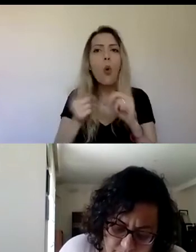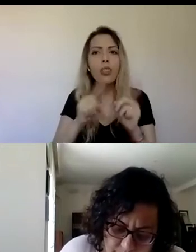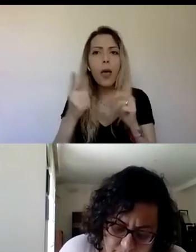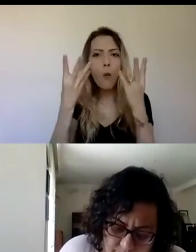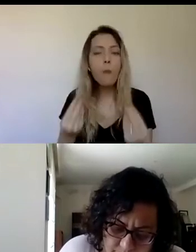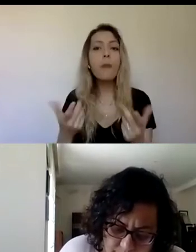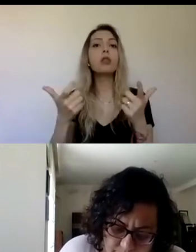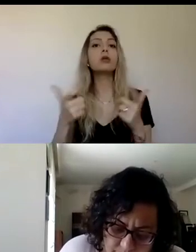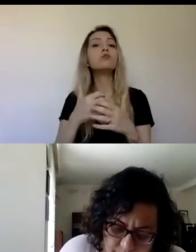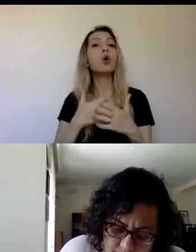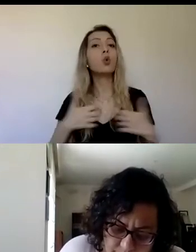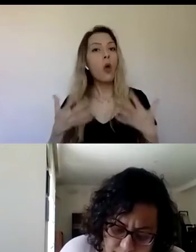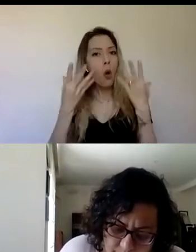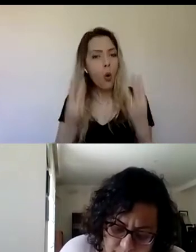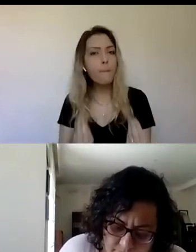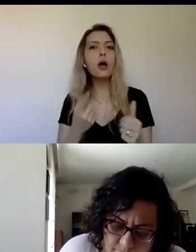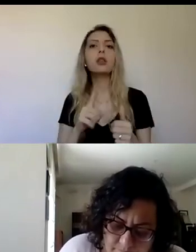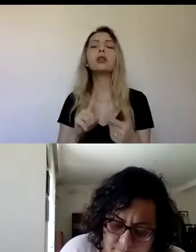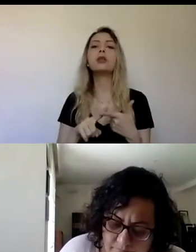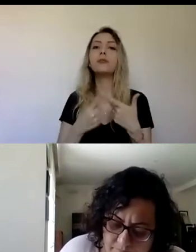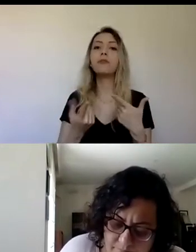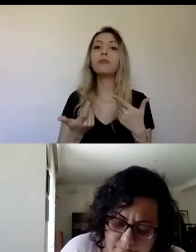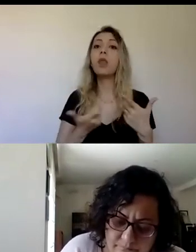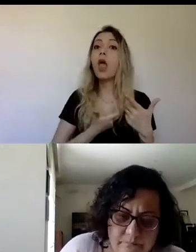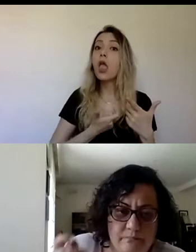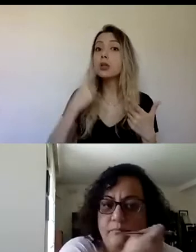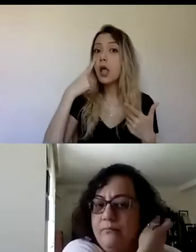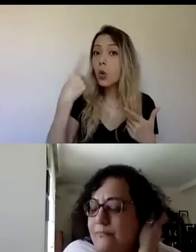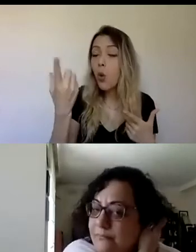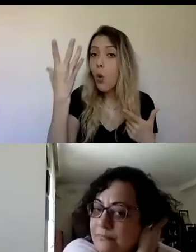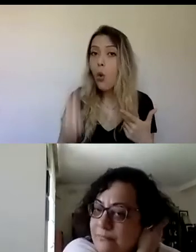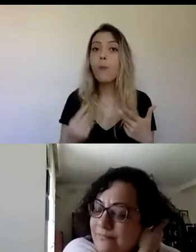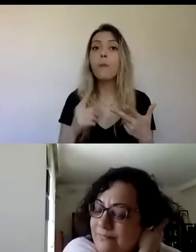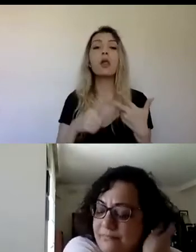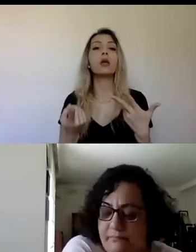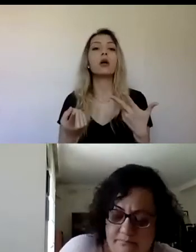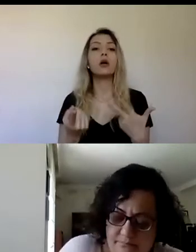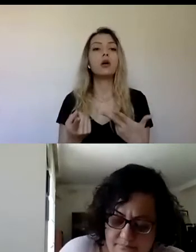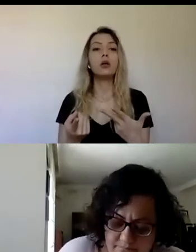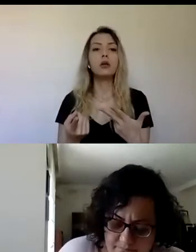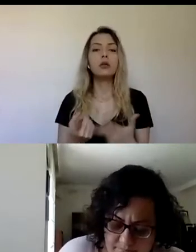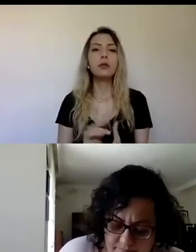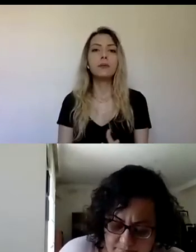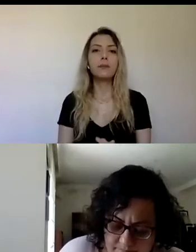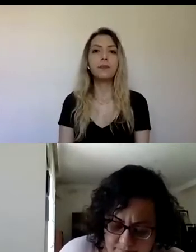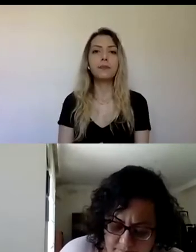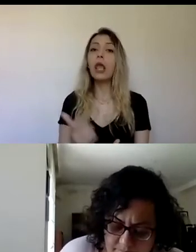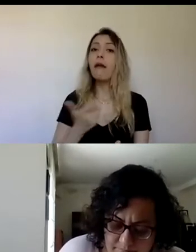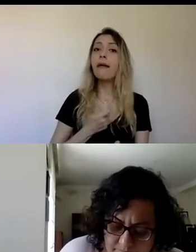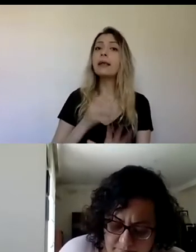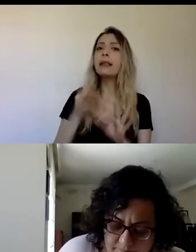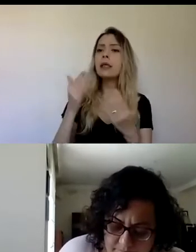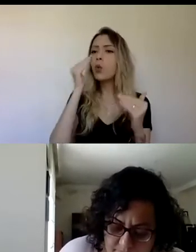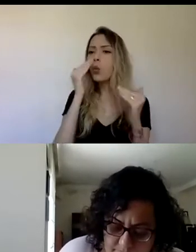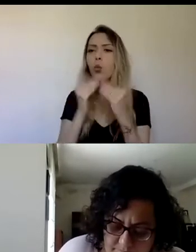olmalı, devamlı olmalı. Yasal eşikler ne zaman geçiliyor, yasalara ne zaman uyuluyor, ne zaman uyulmuyor